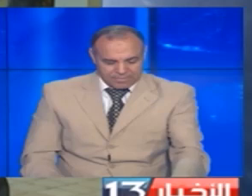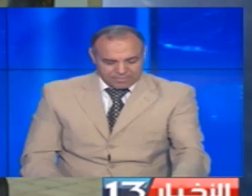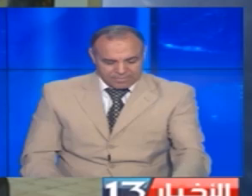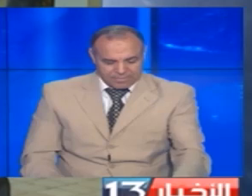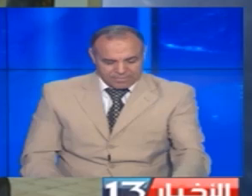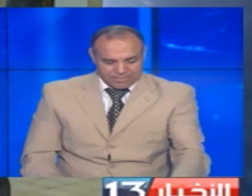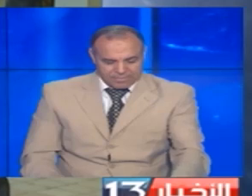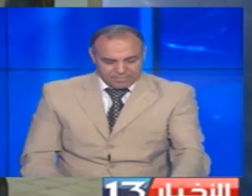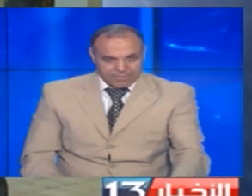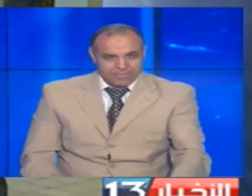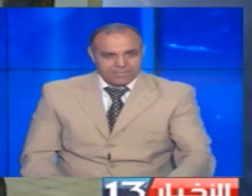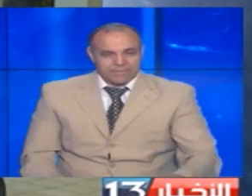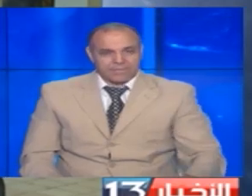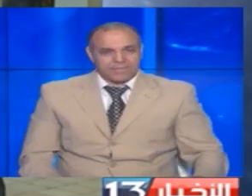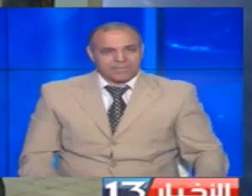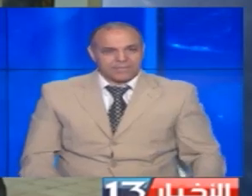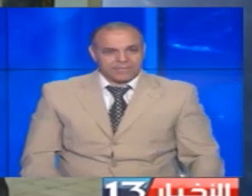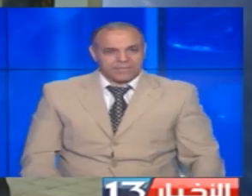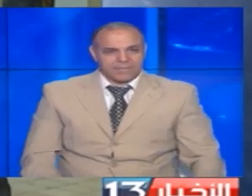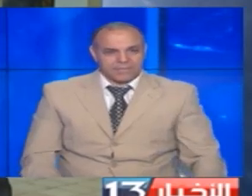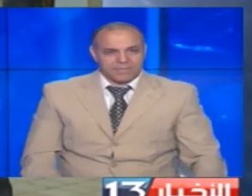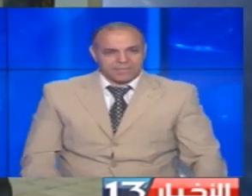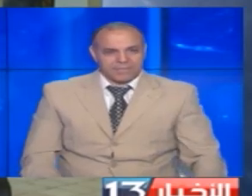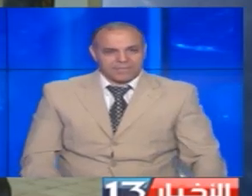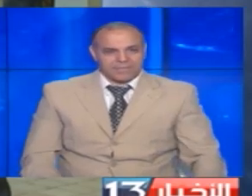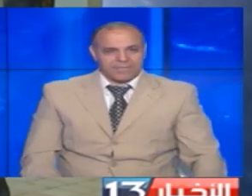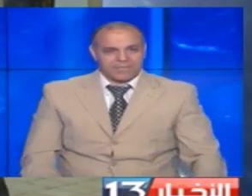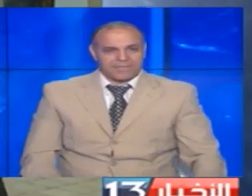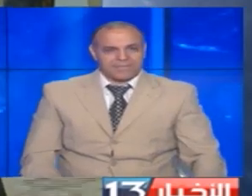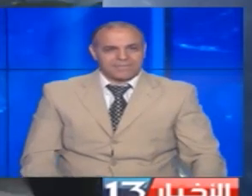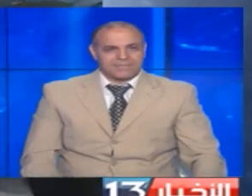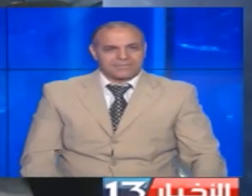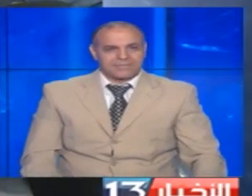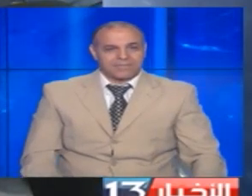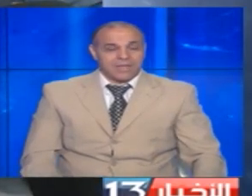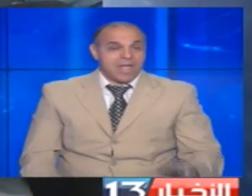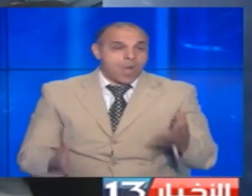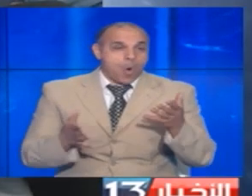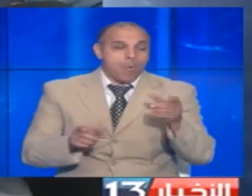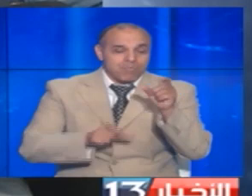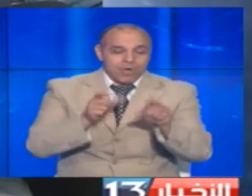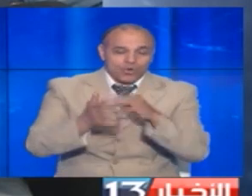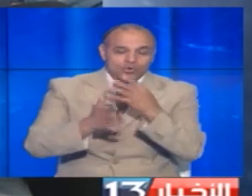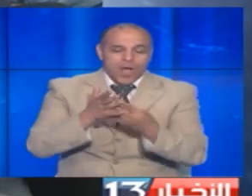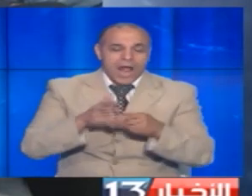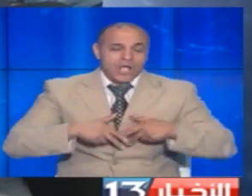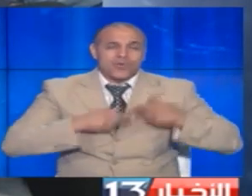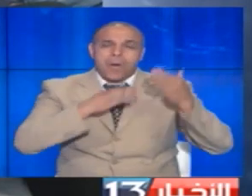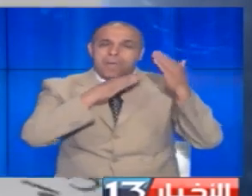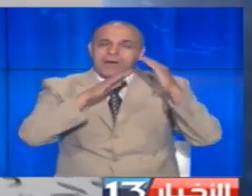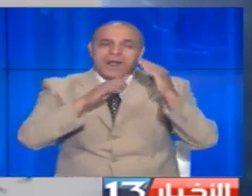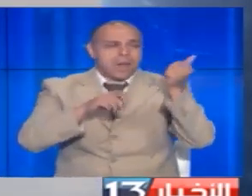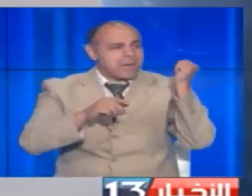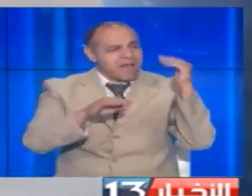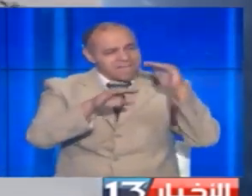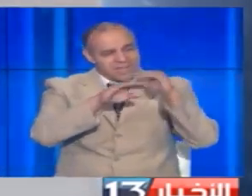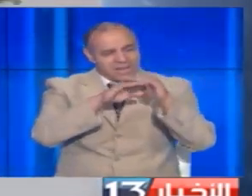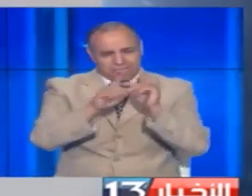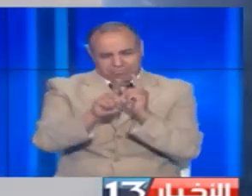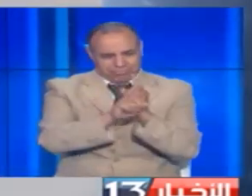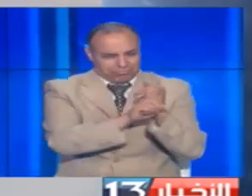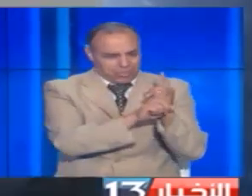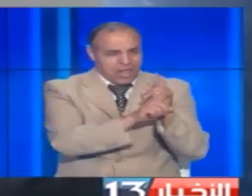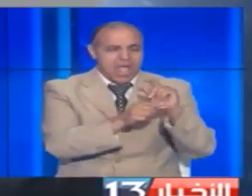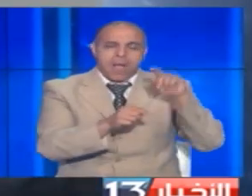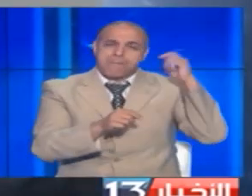القسمات والا اموت غريبا على العتبات هم شعراء المهجر التقوا في ليله شعريه في مهرجان